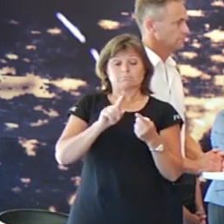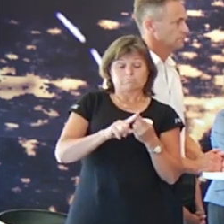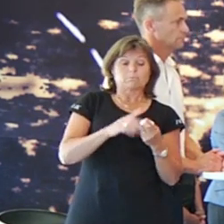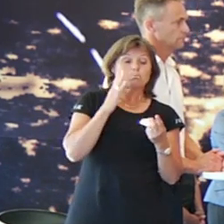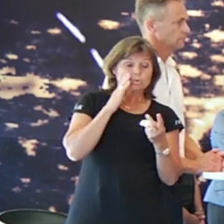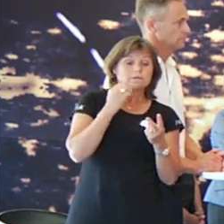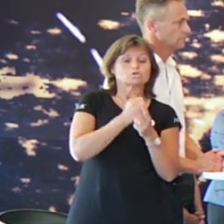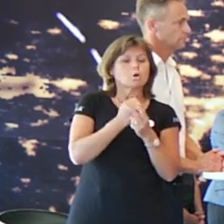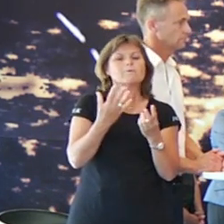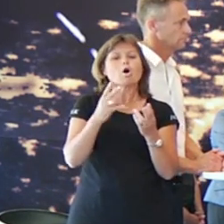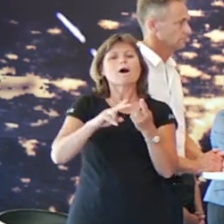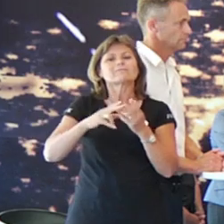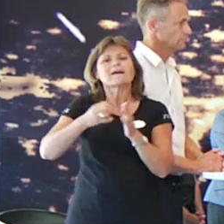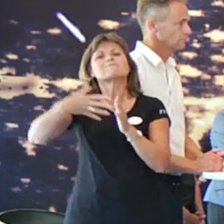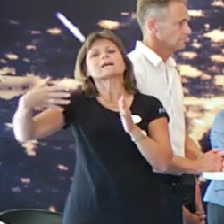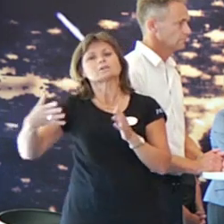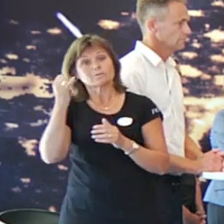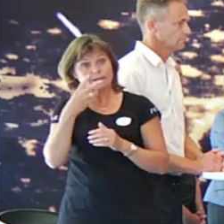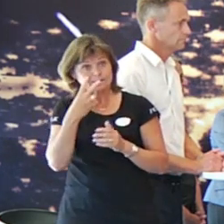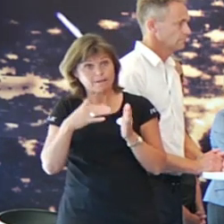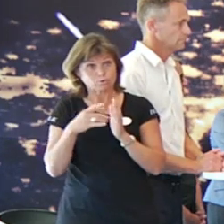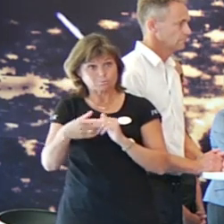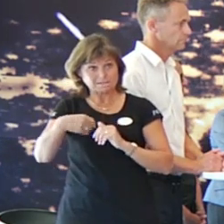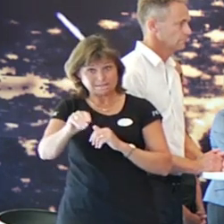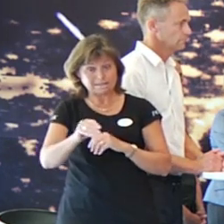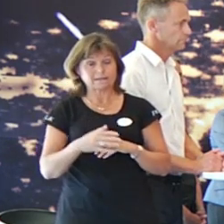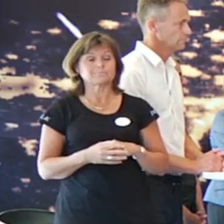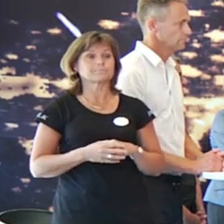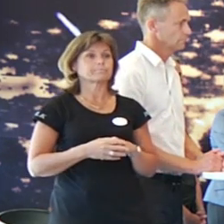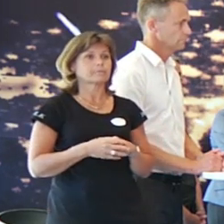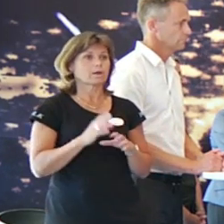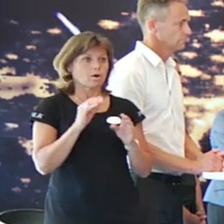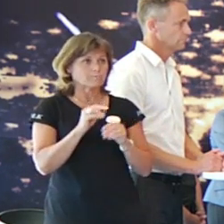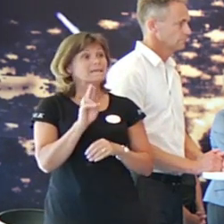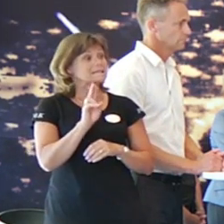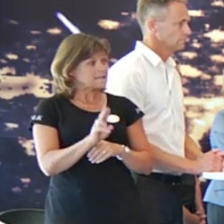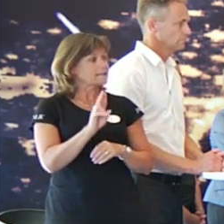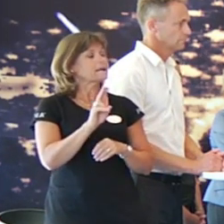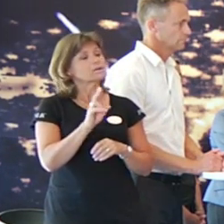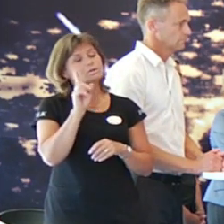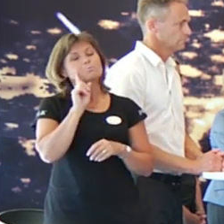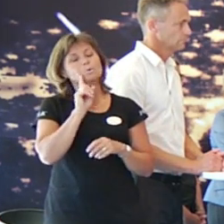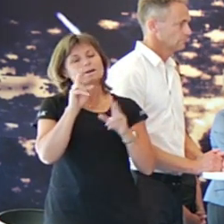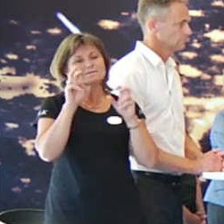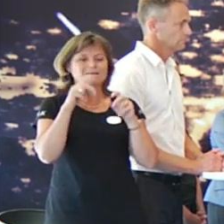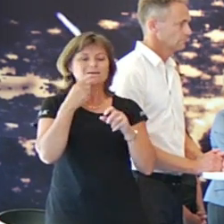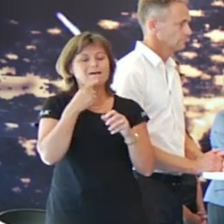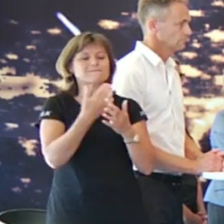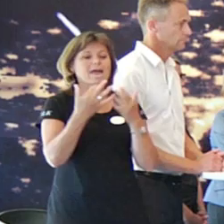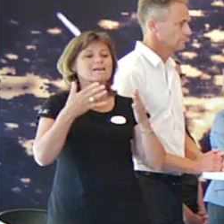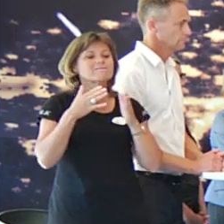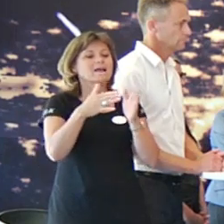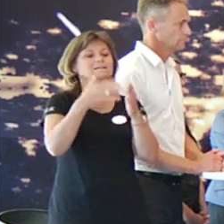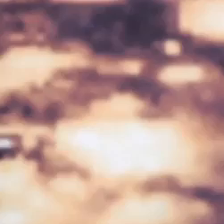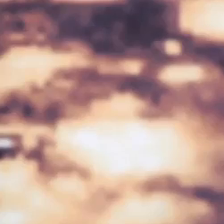jobb, vad finns det för andra effekter vi kan se av de här satsningarna? Alltså egentligen så finns det, jag brukar kalla det för flera vägar till jobb,